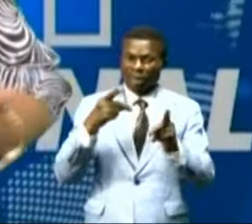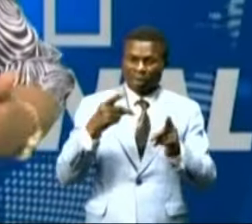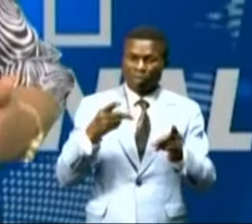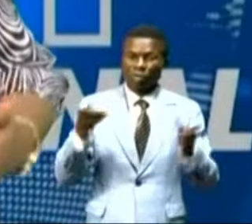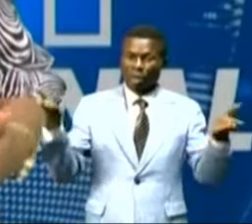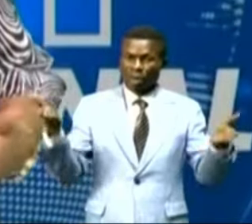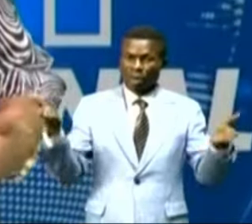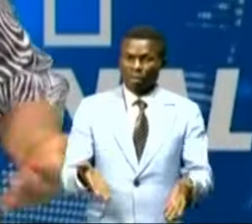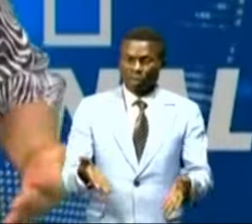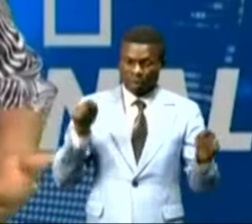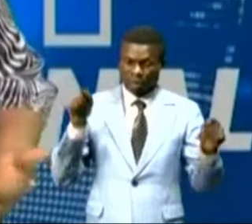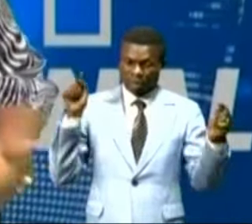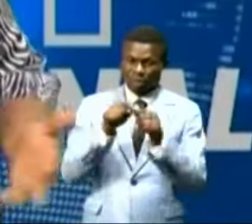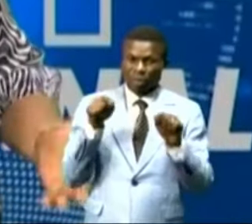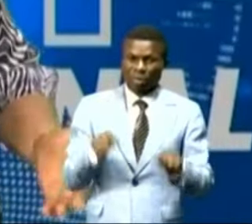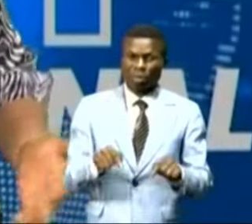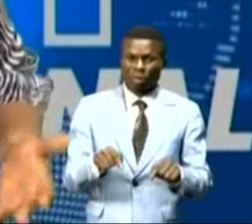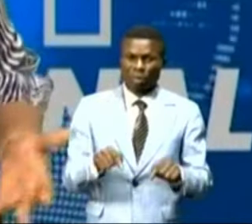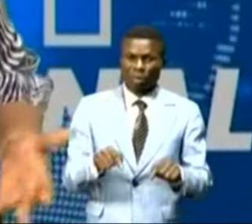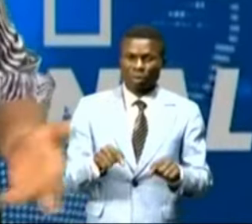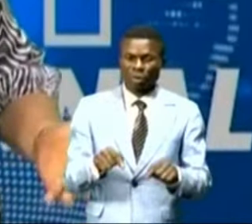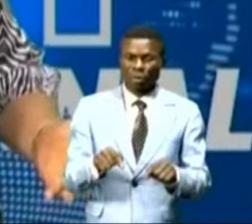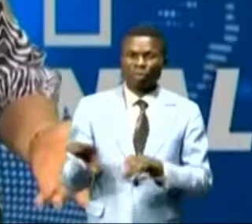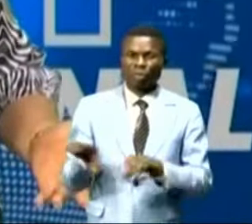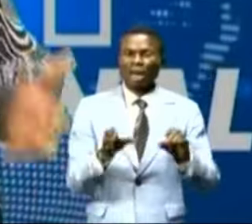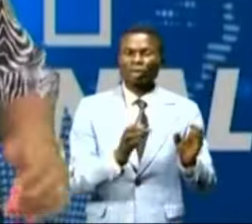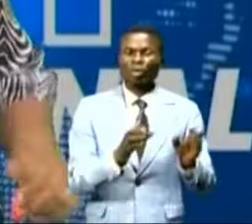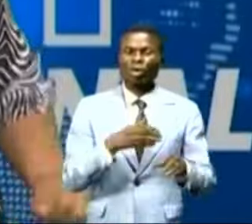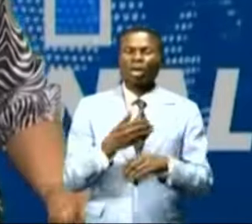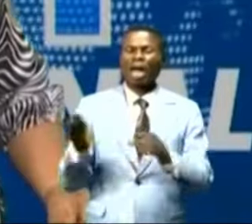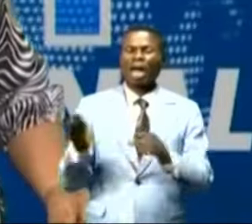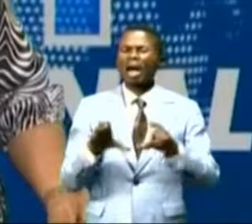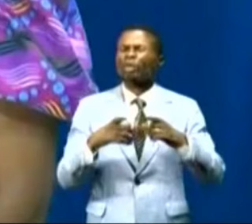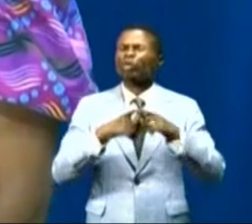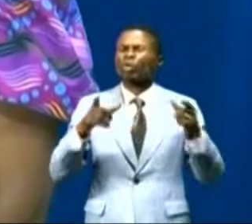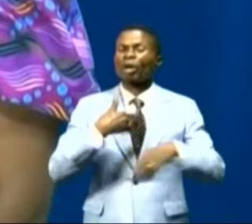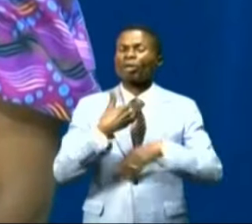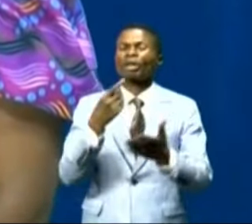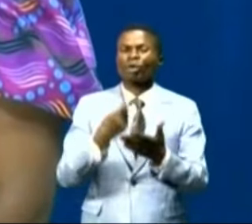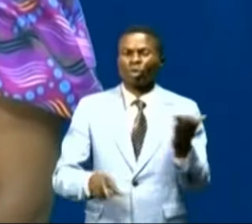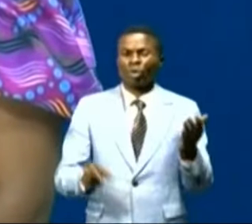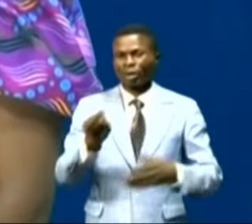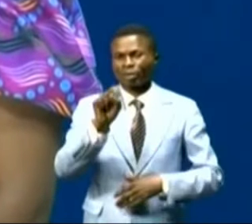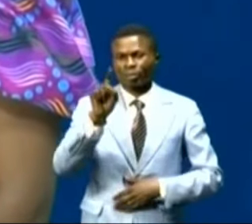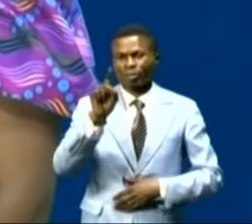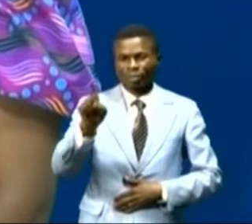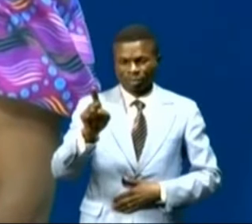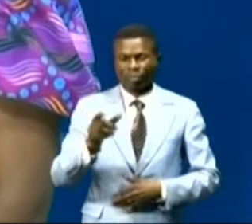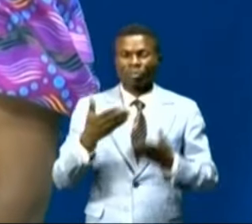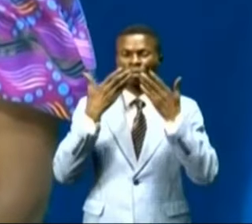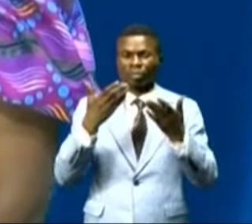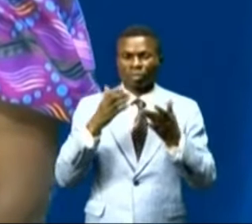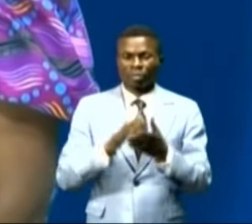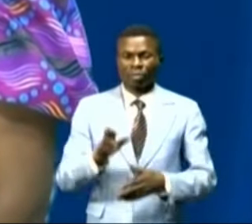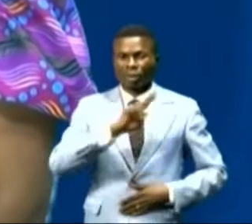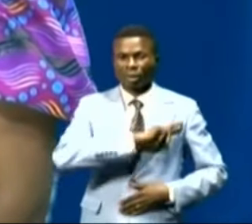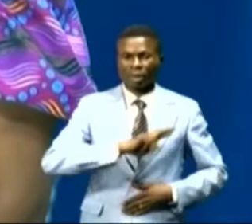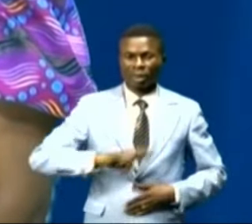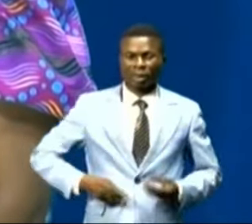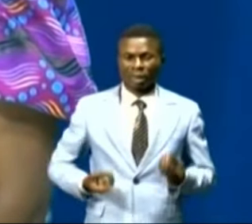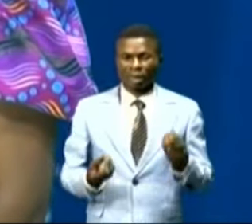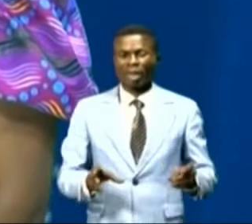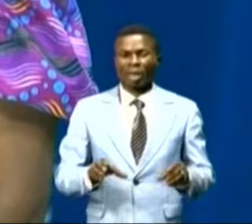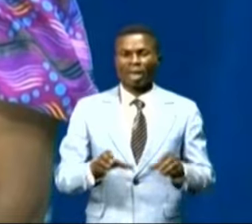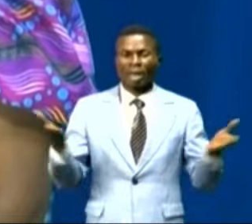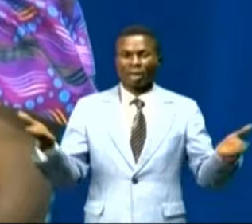existence jusqu'à ce jour, quelles sont les actions, les grandes actions menées? Merci. La Croix-Rouge RDC exactement existe